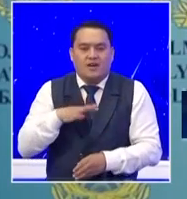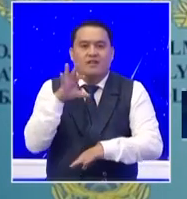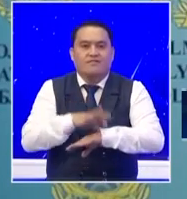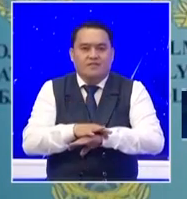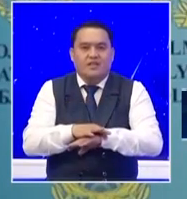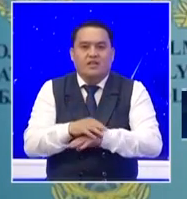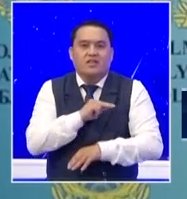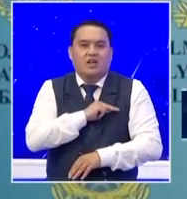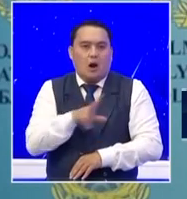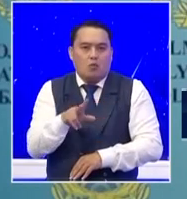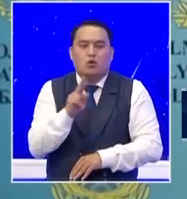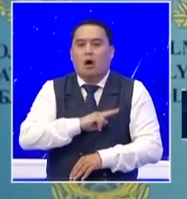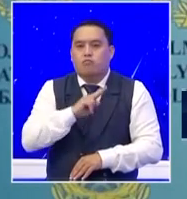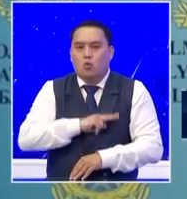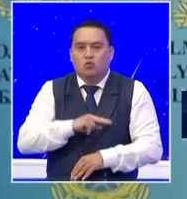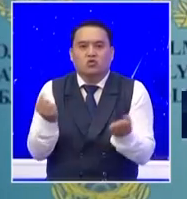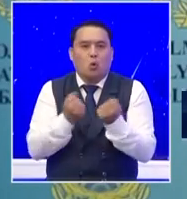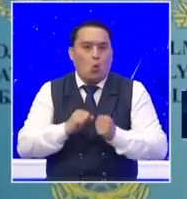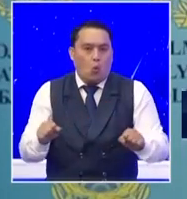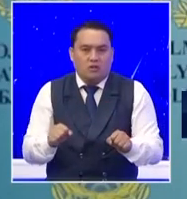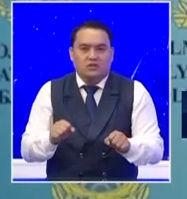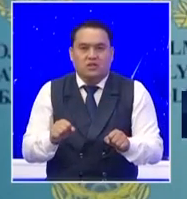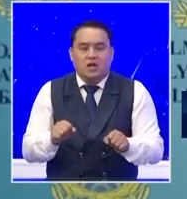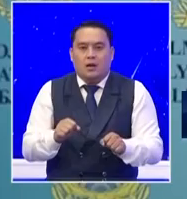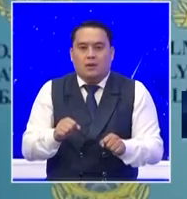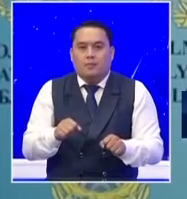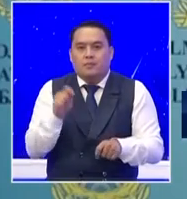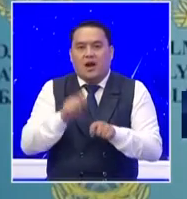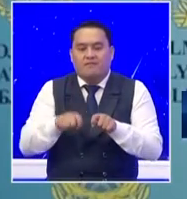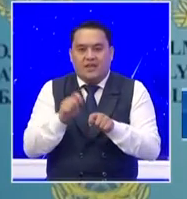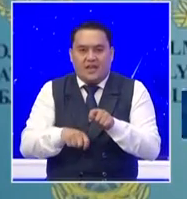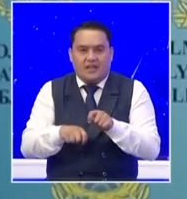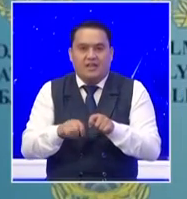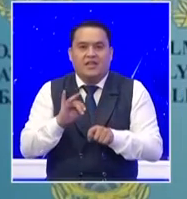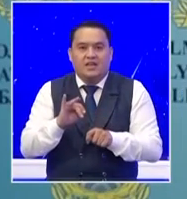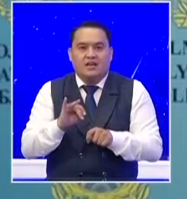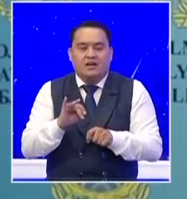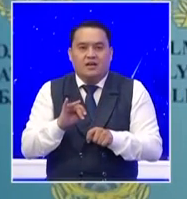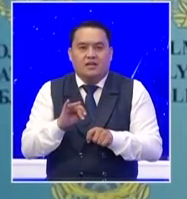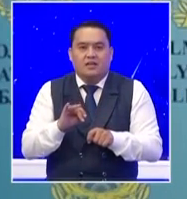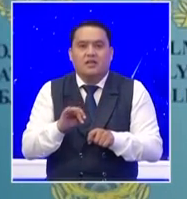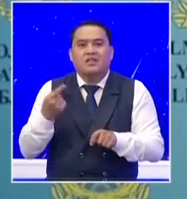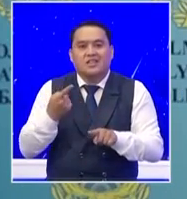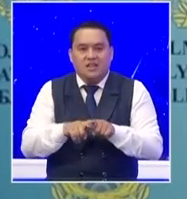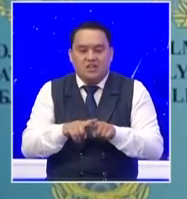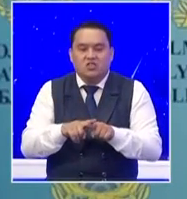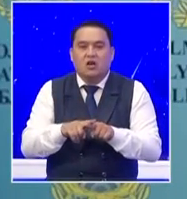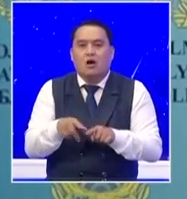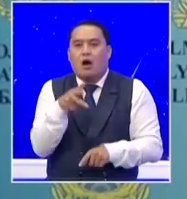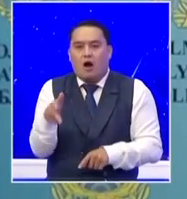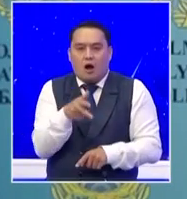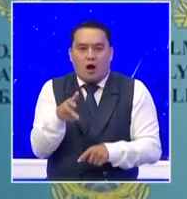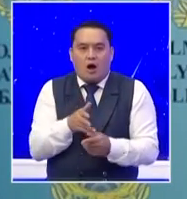выявлены неисправности работы измерителей скорости движения и потери поверительных данных в вычислителях на технических средствах